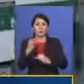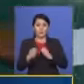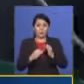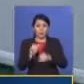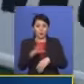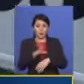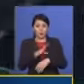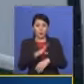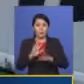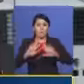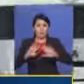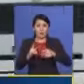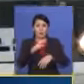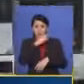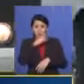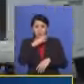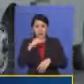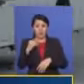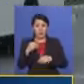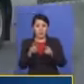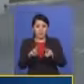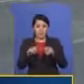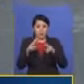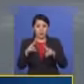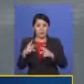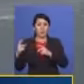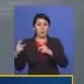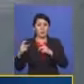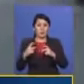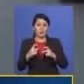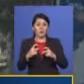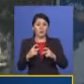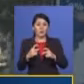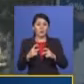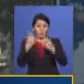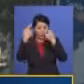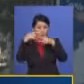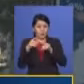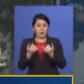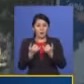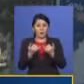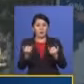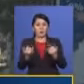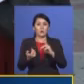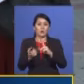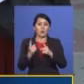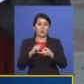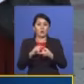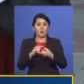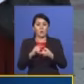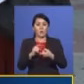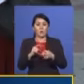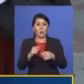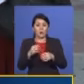түскен еді. Бұндай жағдай бірнеше рет қайталанған. Мамандардың сөзінше тасымалдаушылар автобустарға техникалық қызмет көрсетіп ауыстыруды қажет ететін